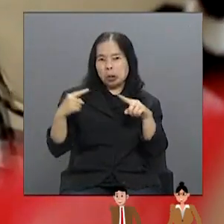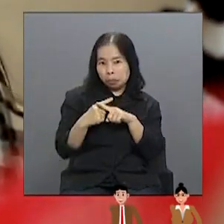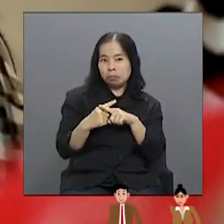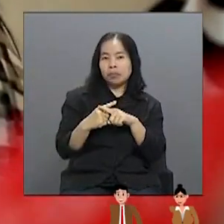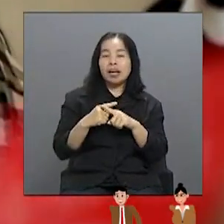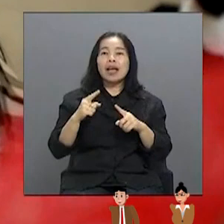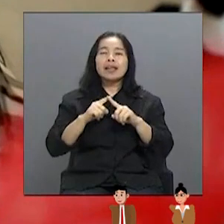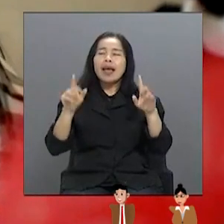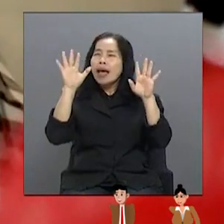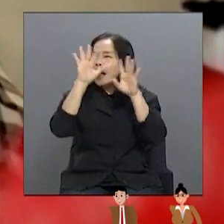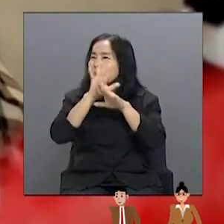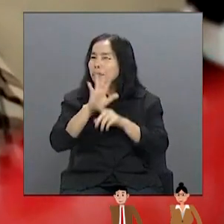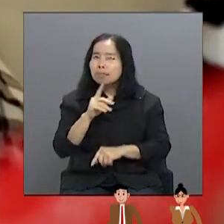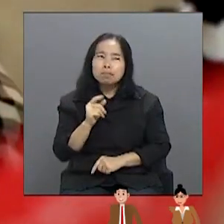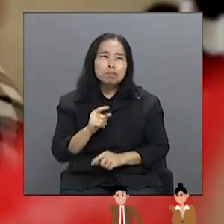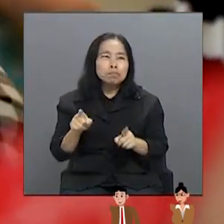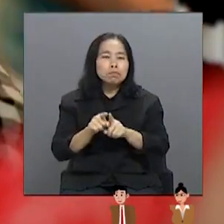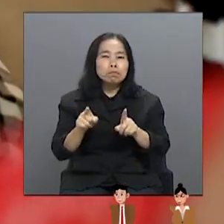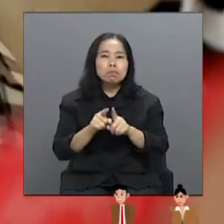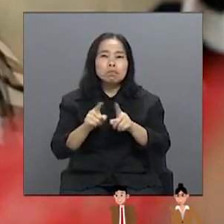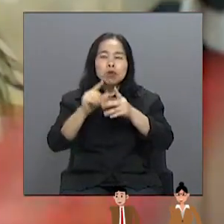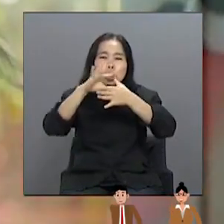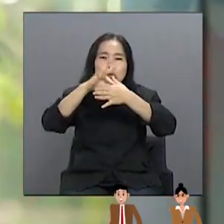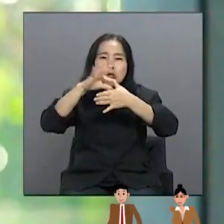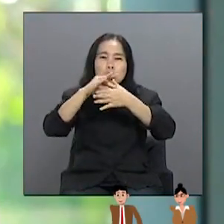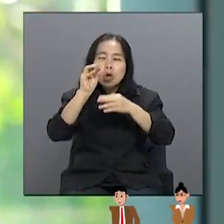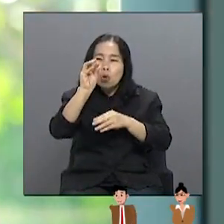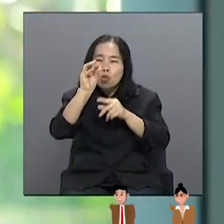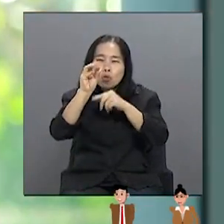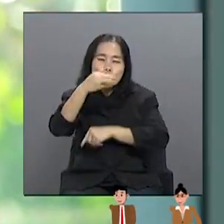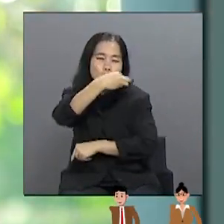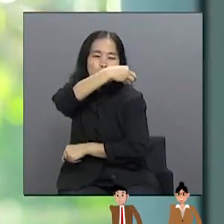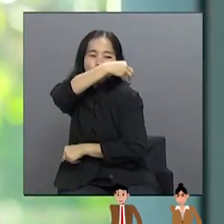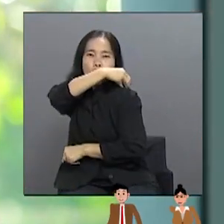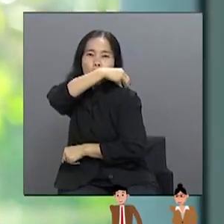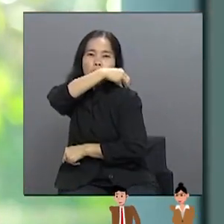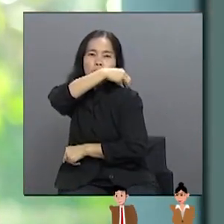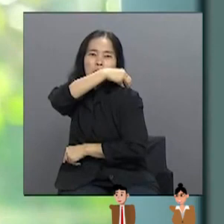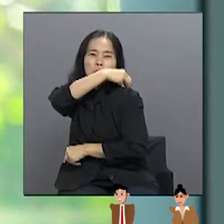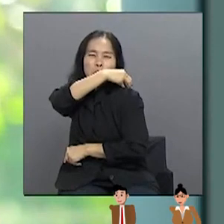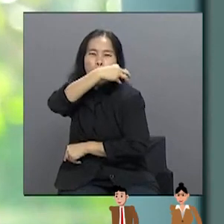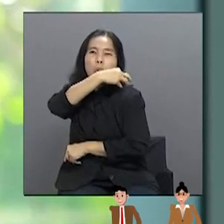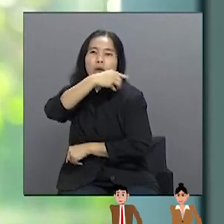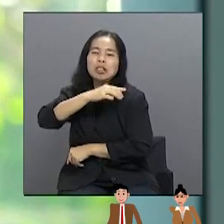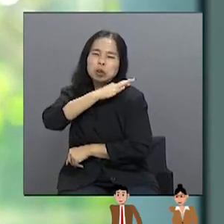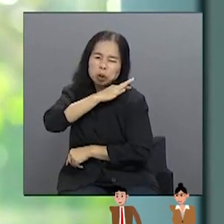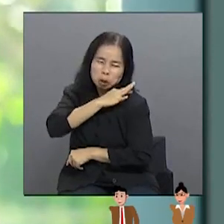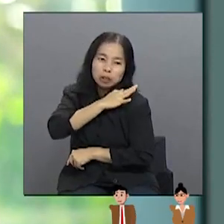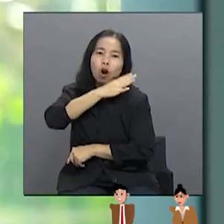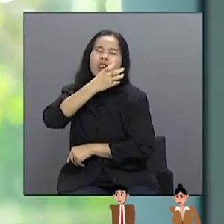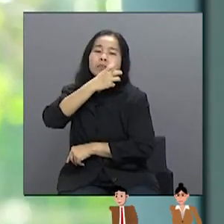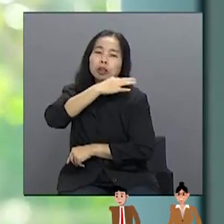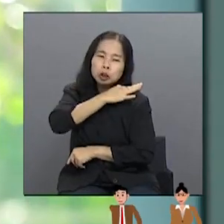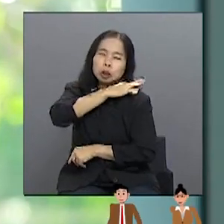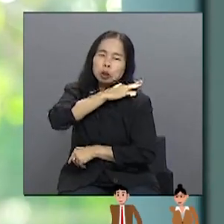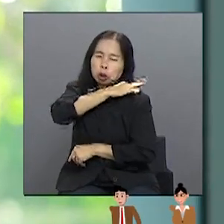เหมือนมันเป็นพังผืดที่เป็นก้อนกลมๆนะคะจะค่อนข้างเซนซิทีฟค่อนข้างแบบไวต่อ